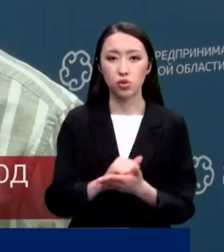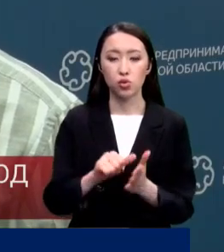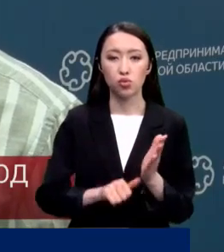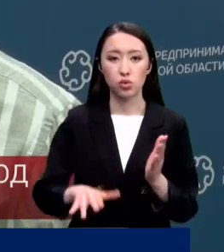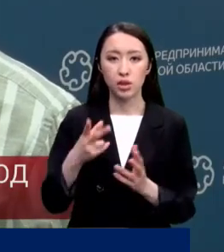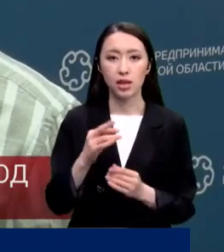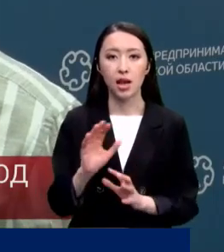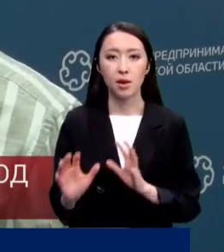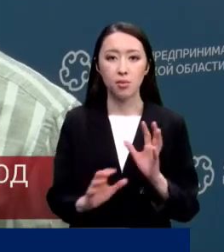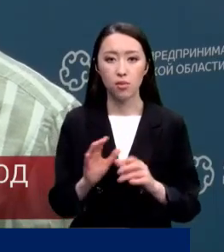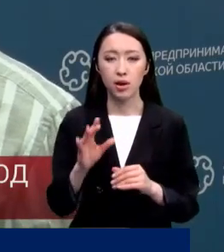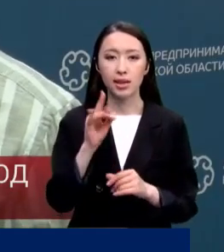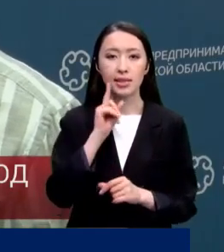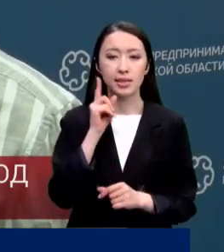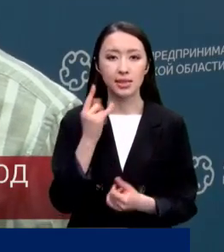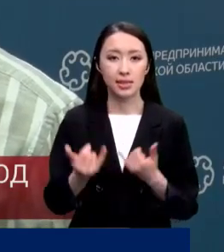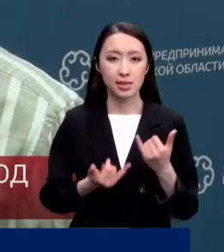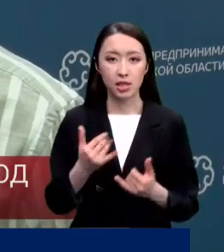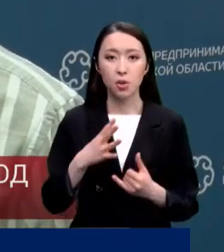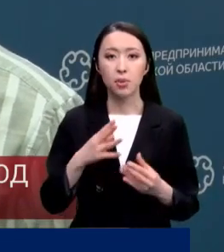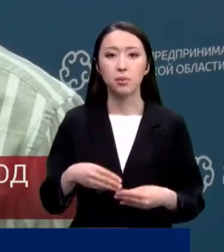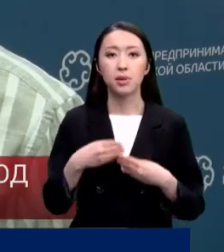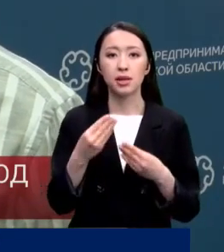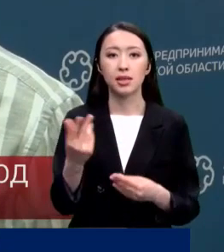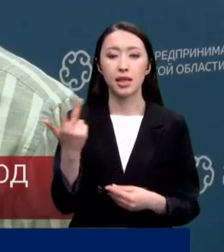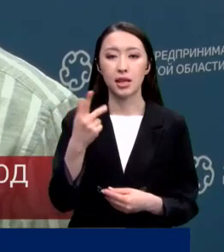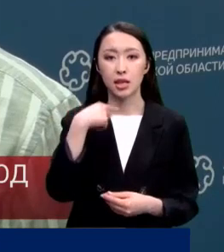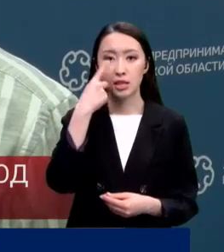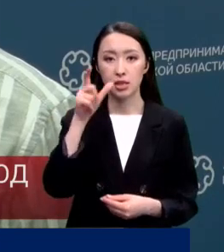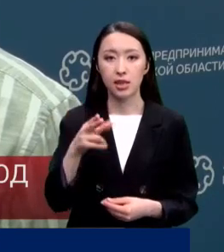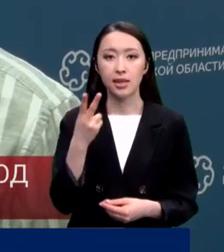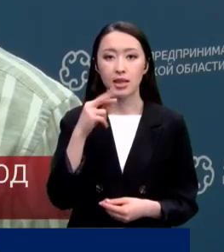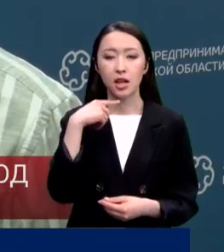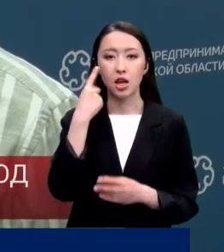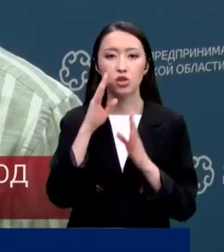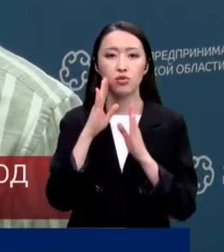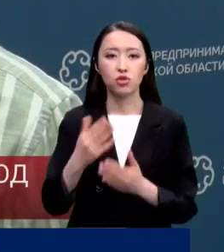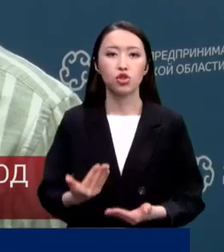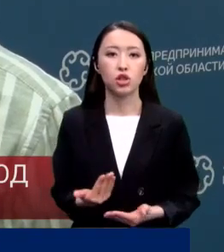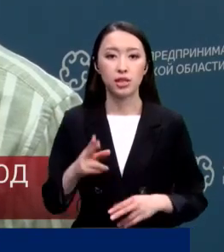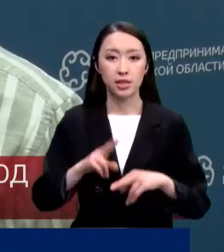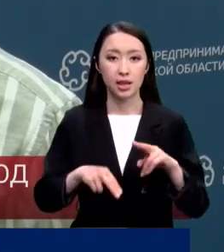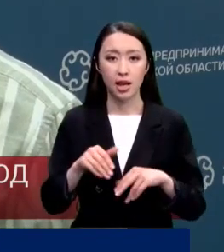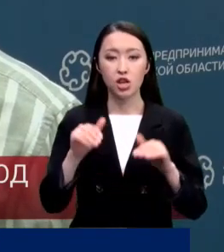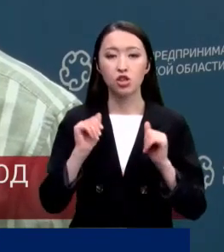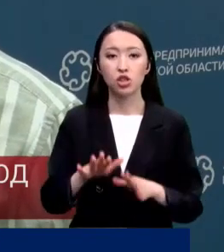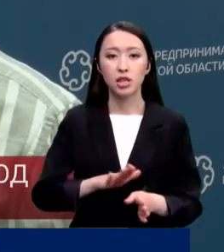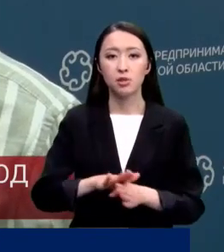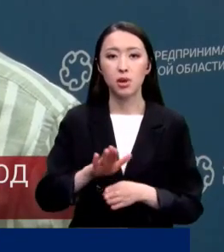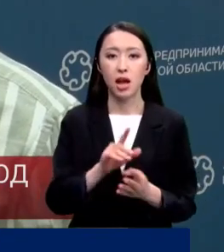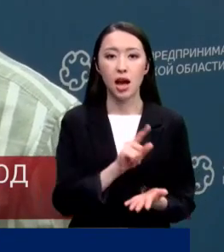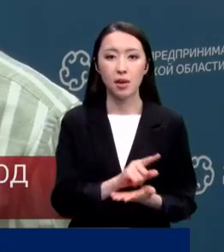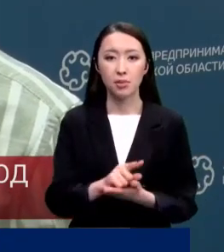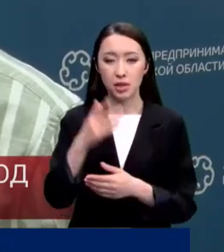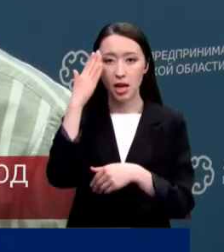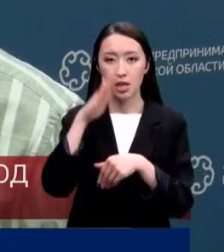благоустройства, озеленения и подъездного пути был предоставлен третьим лицам для индивидуального жилищного строительства. Решением исполняющего обязанности